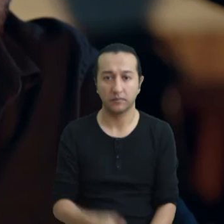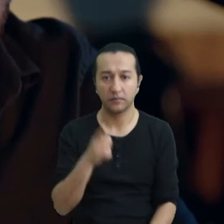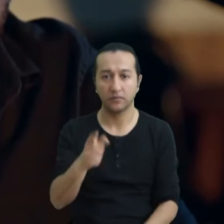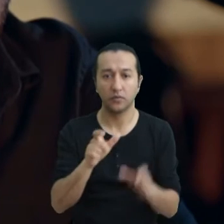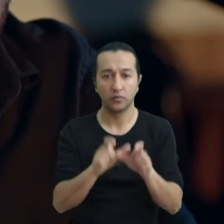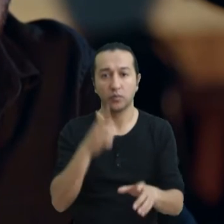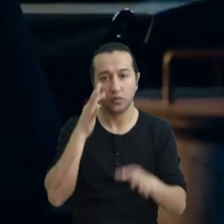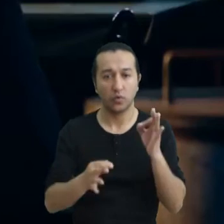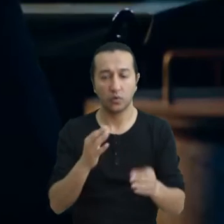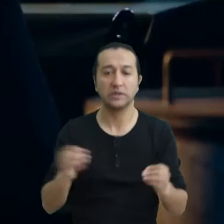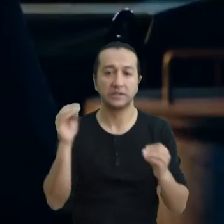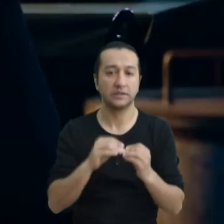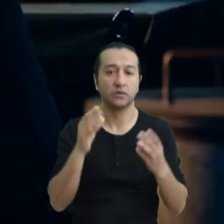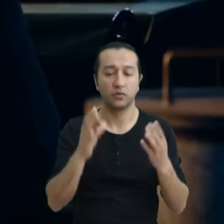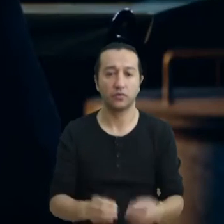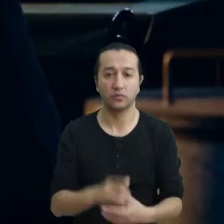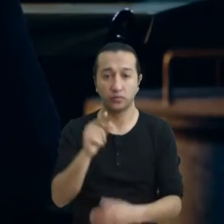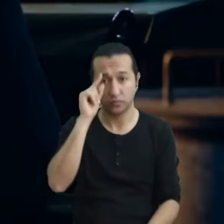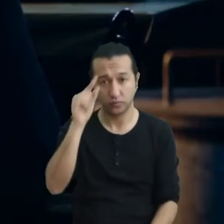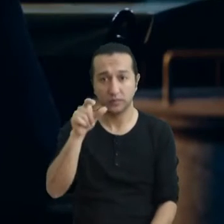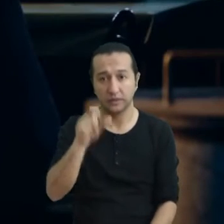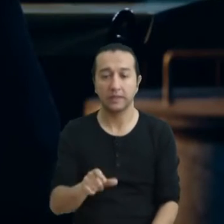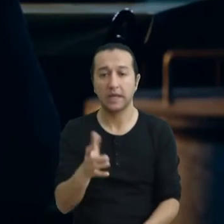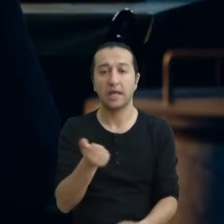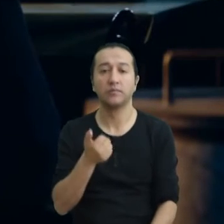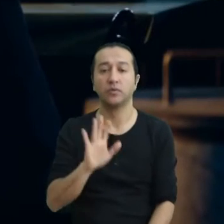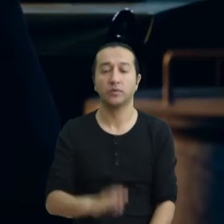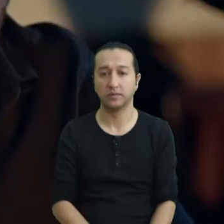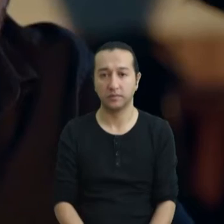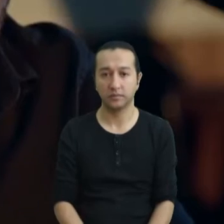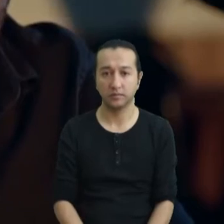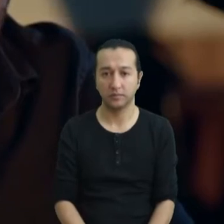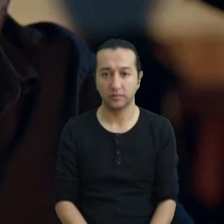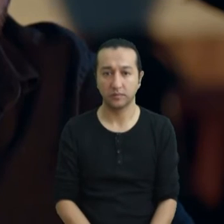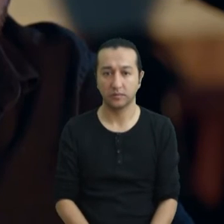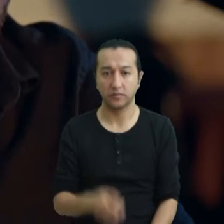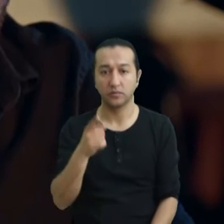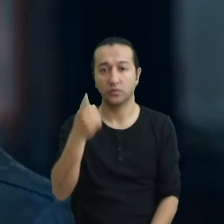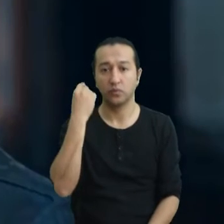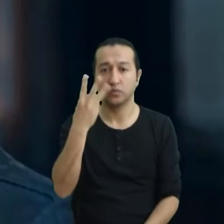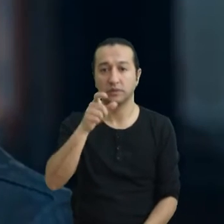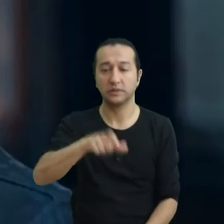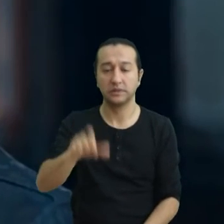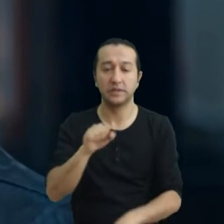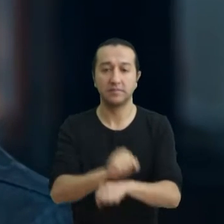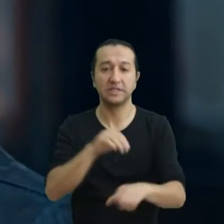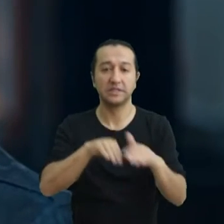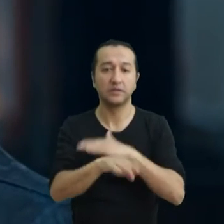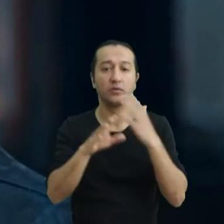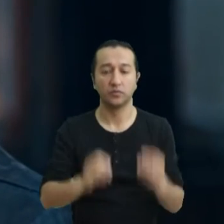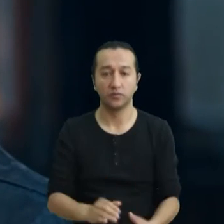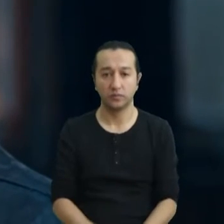Gümrükte kontroller sıkılaştı. Şüphelendiklerini geçirmiyorlar. Dün 3 kişiyi içeri aldılar.